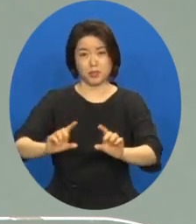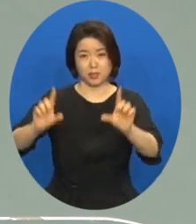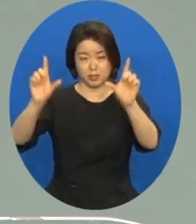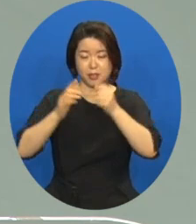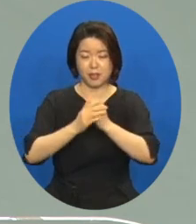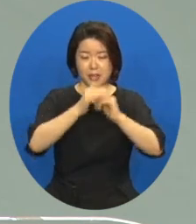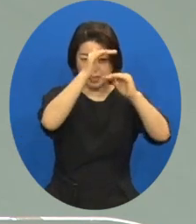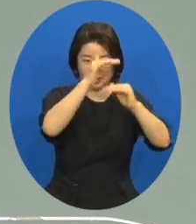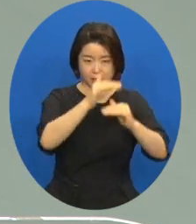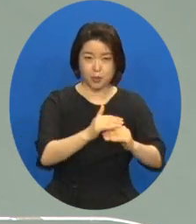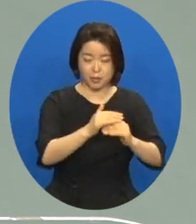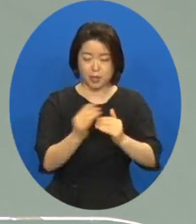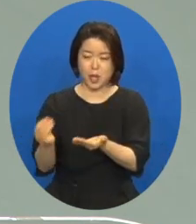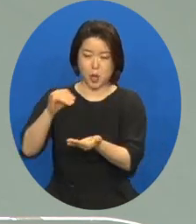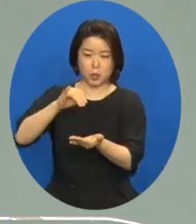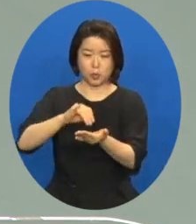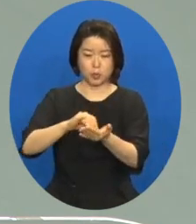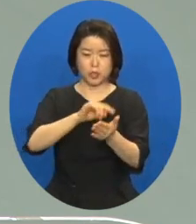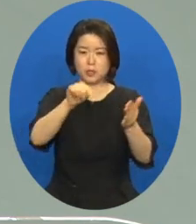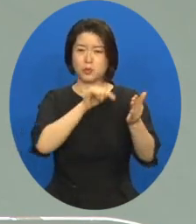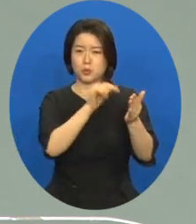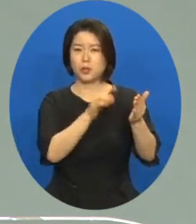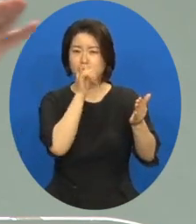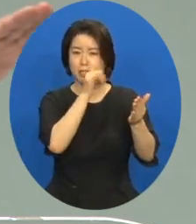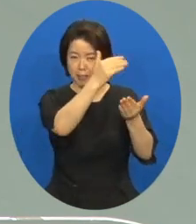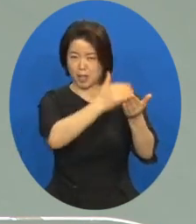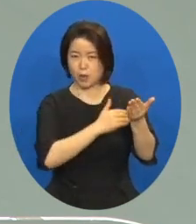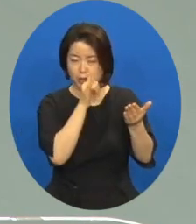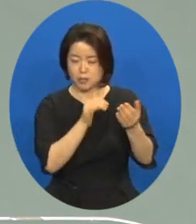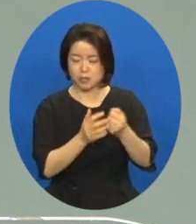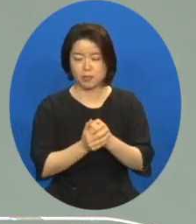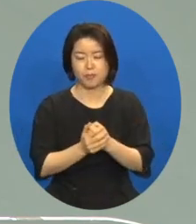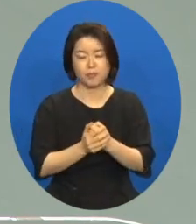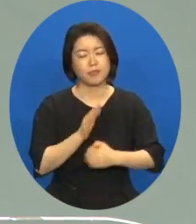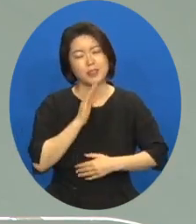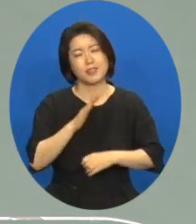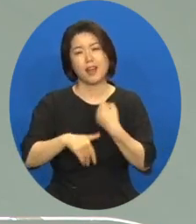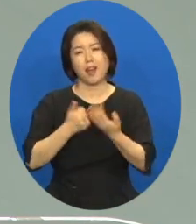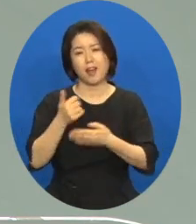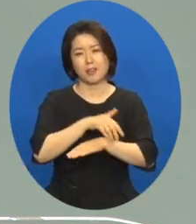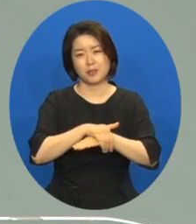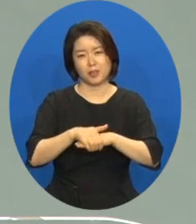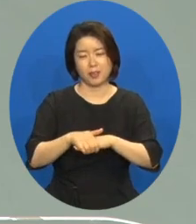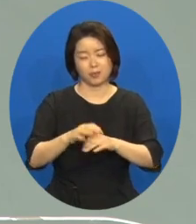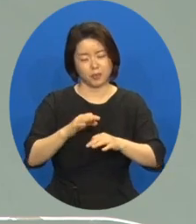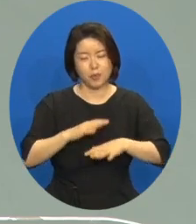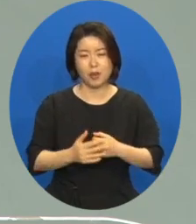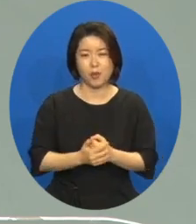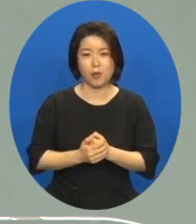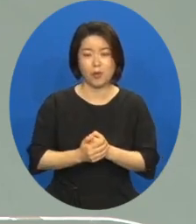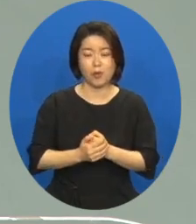내용이 그 룻기 속에 나와요. 참 하나님의 계획이 놀랍죠. 이번 말씀 기도회가